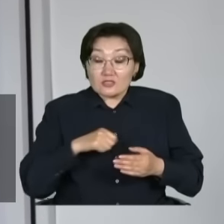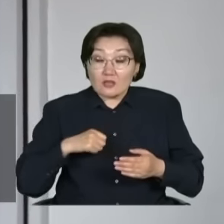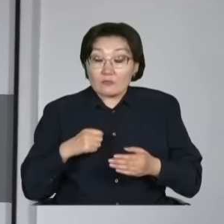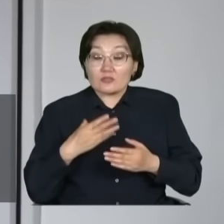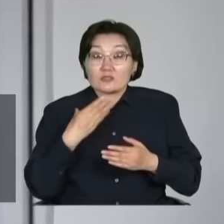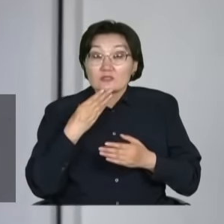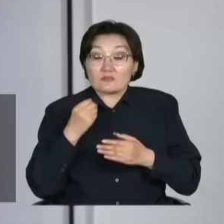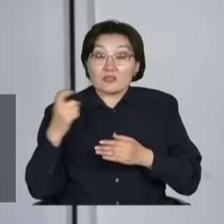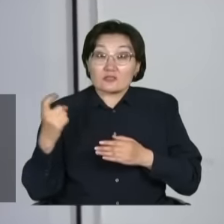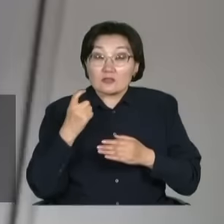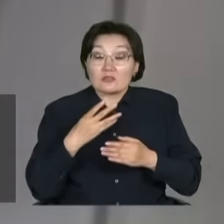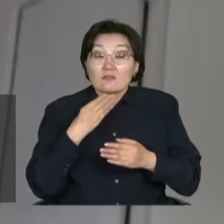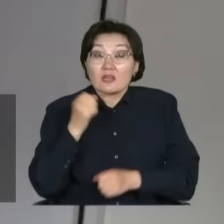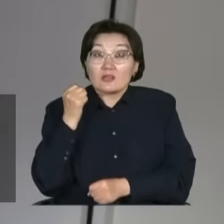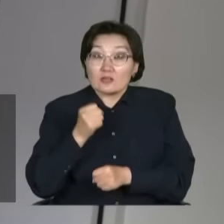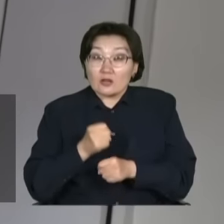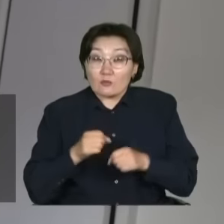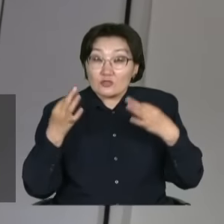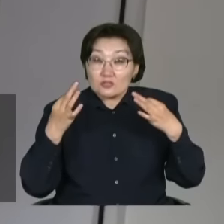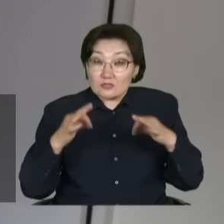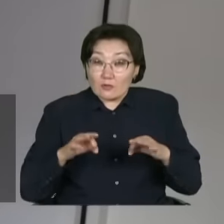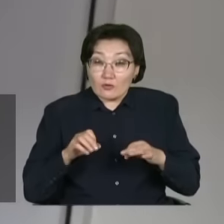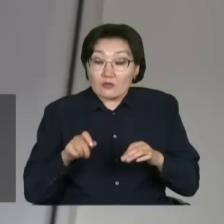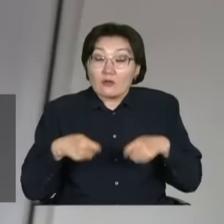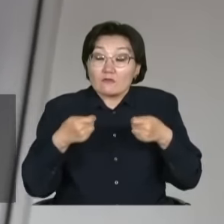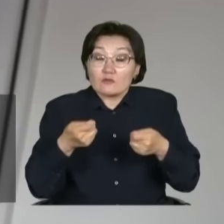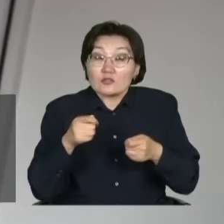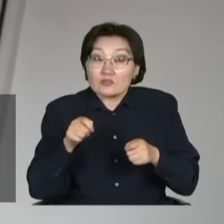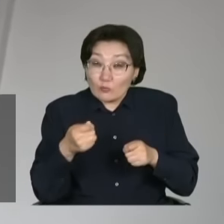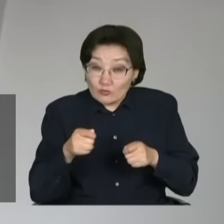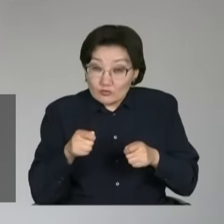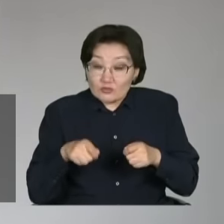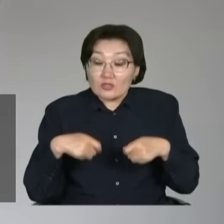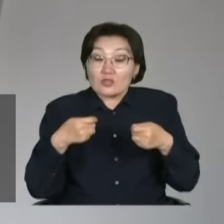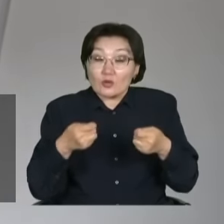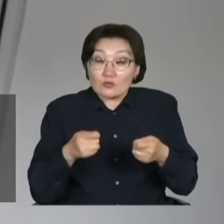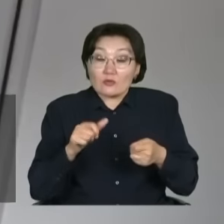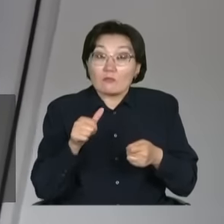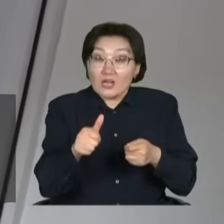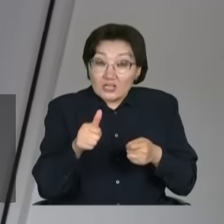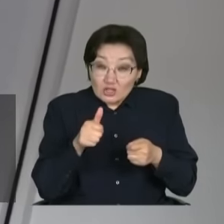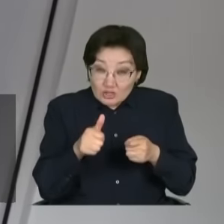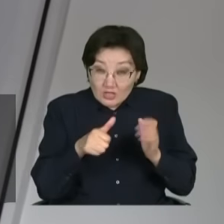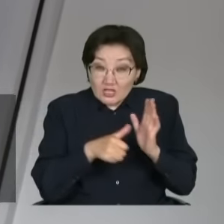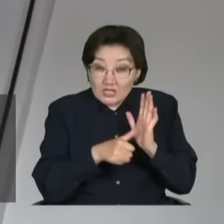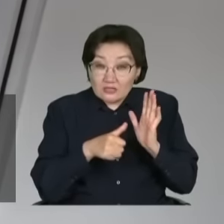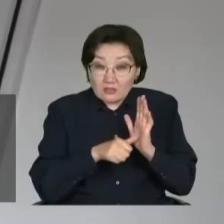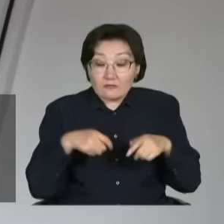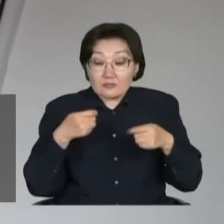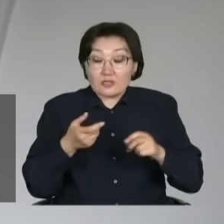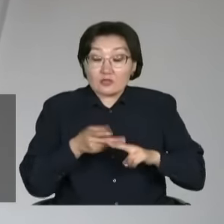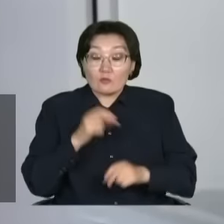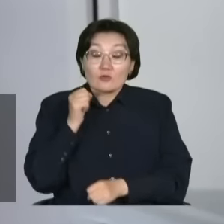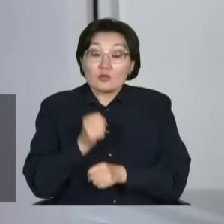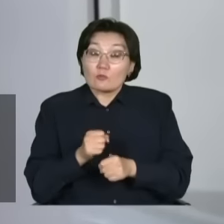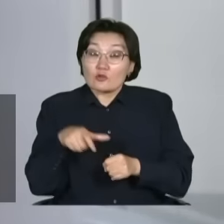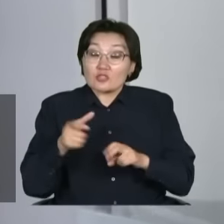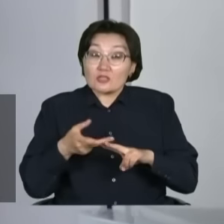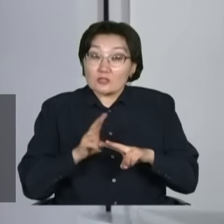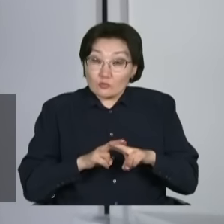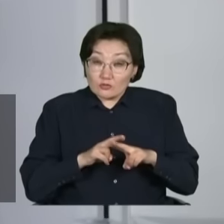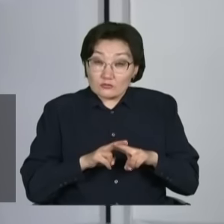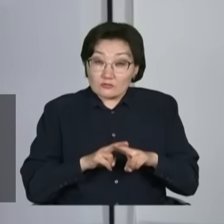своих рабочих запускают, выдают им это магниты, ключи выдают. Вы же понимаете, что этот рабочий, который это